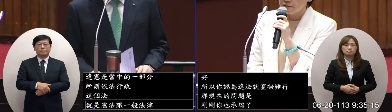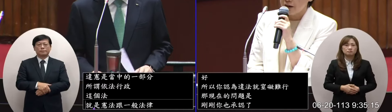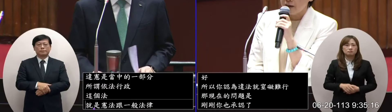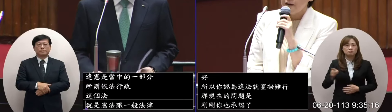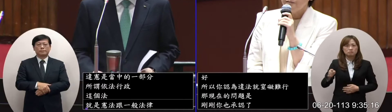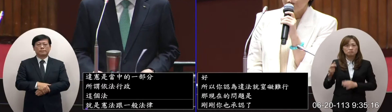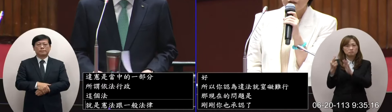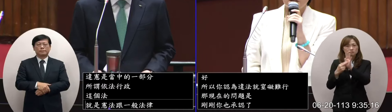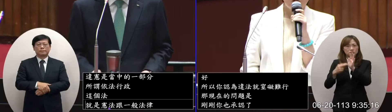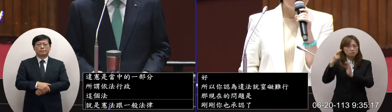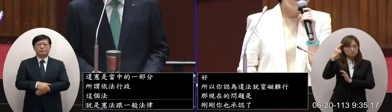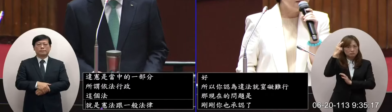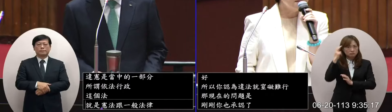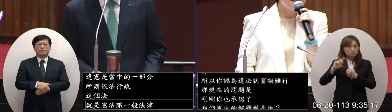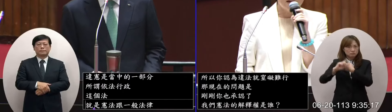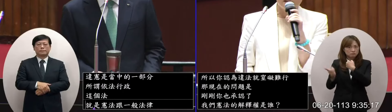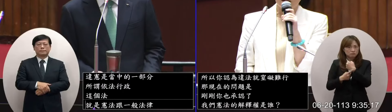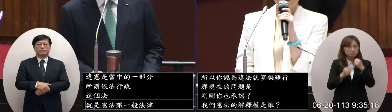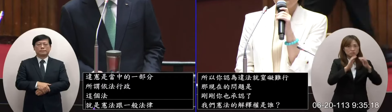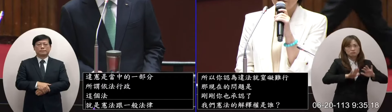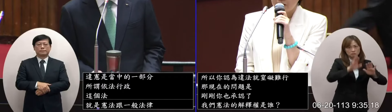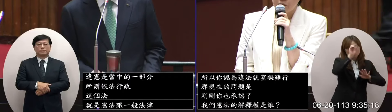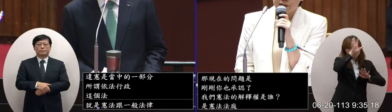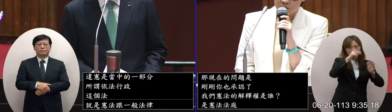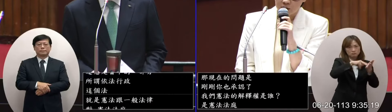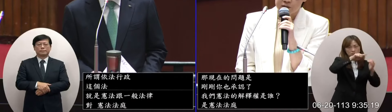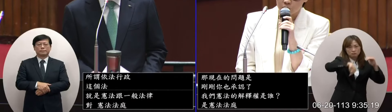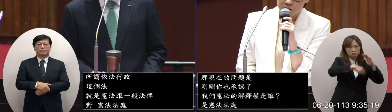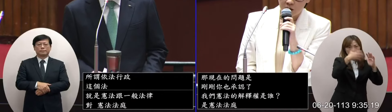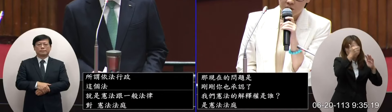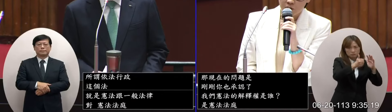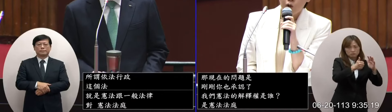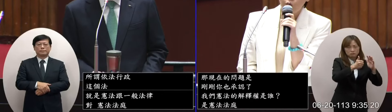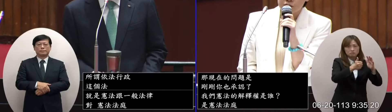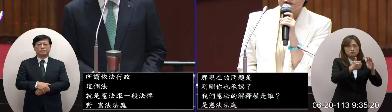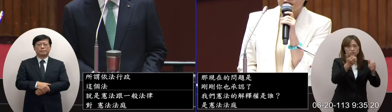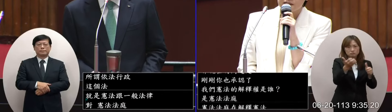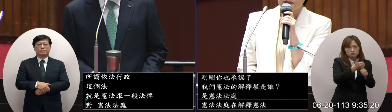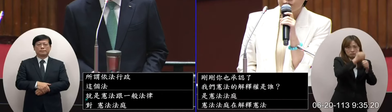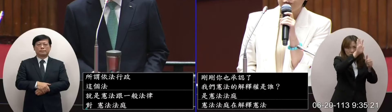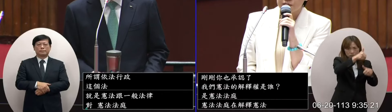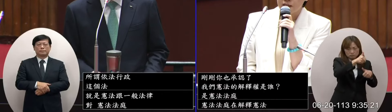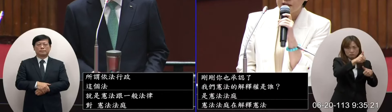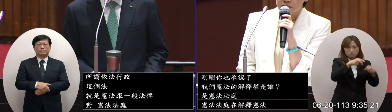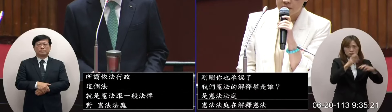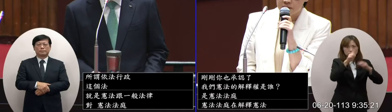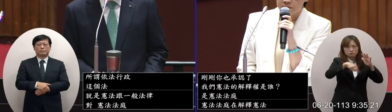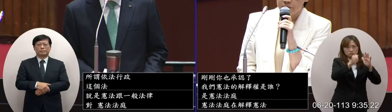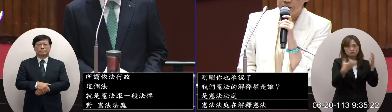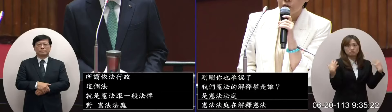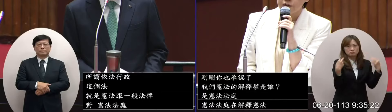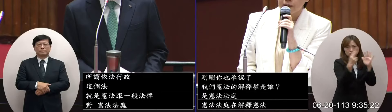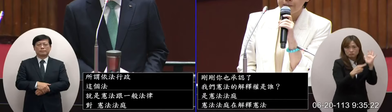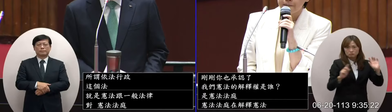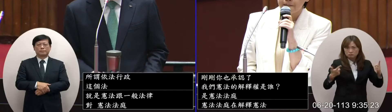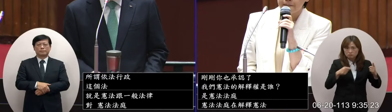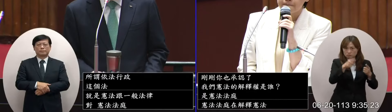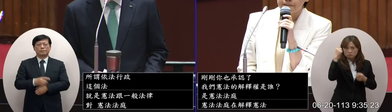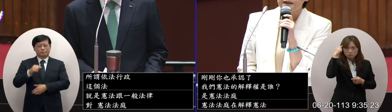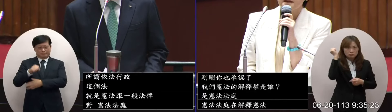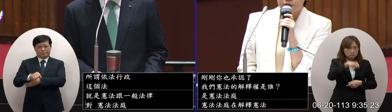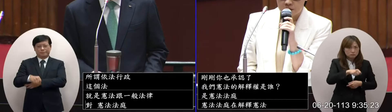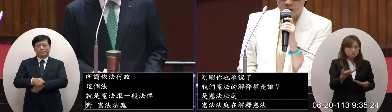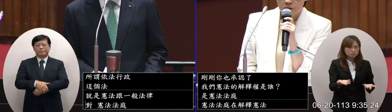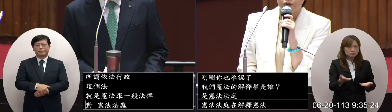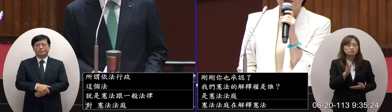解释宪法，不是由民进党的立法院党团总召或者是行政院院长来解释，你同意吗？